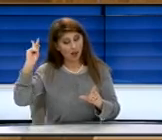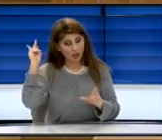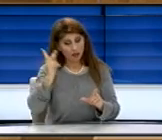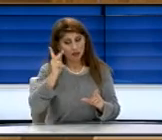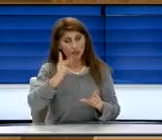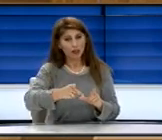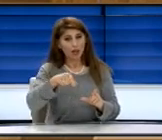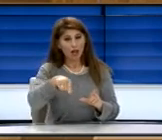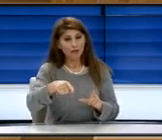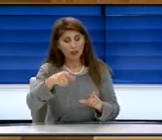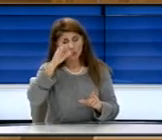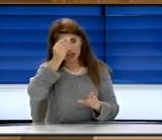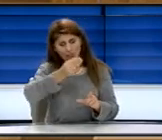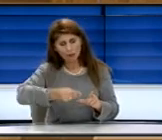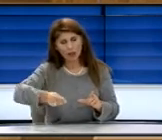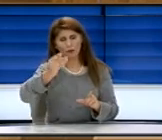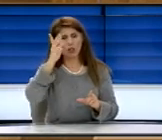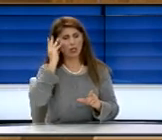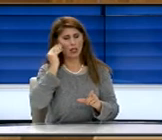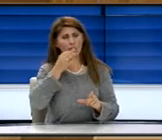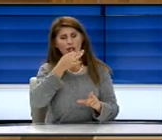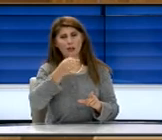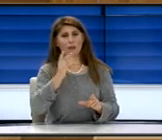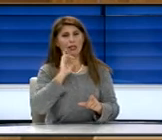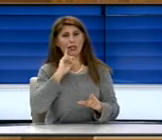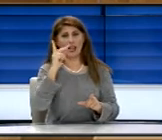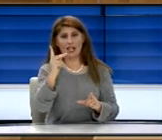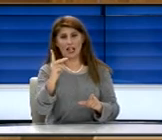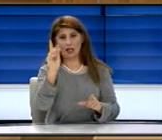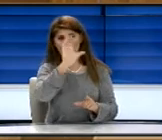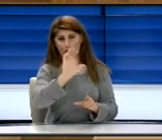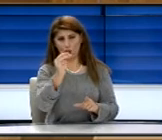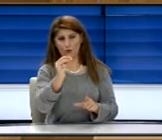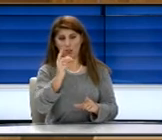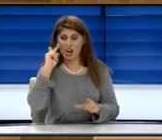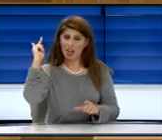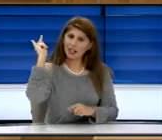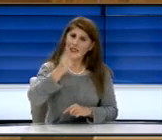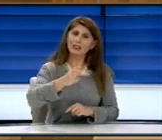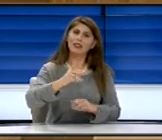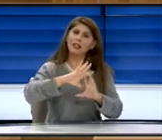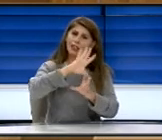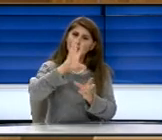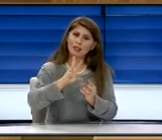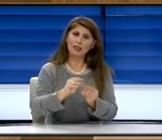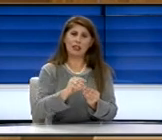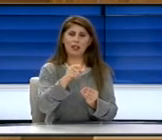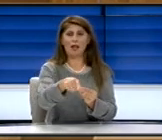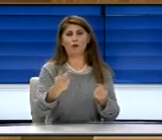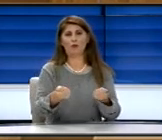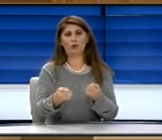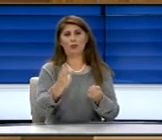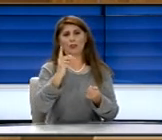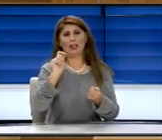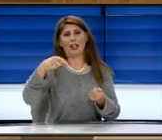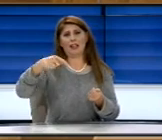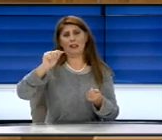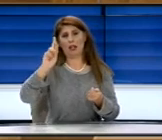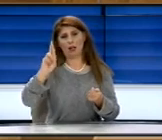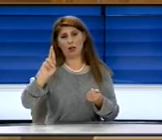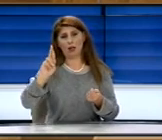τα ανίκουστα που έλεγε η κυρία Καϊλή στο Ευρωκοινοβούλιο, αλλά κατήγγυλαν συνολικά τα εργασιακά κάτεργα στο Κατάρ.